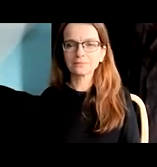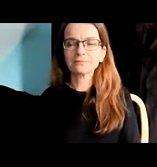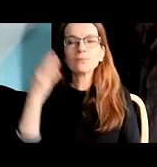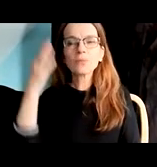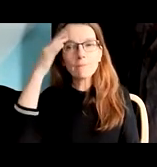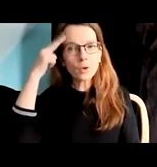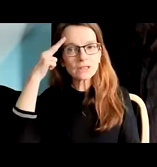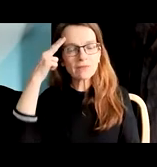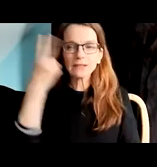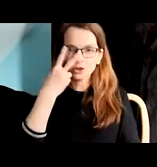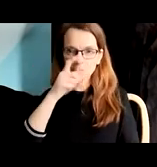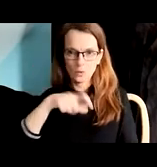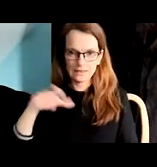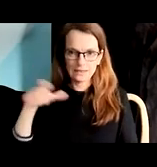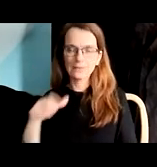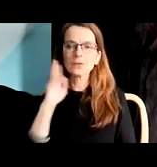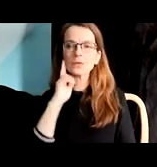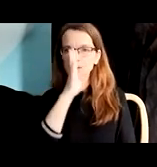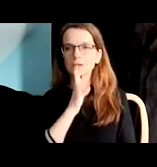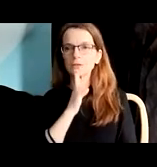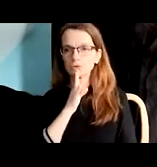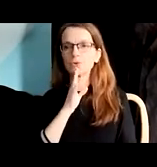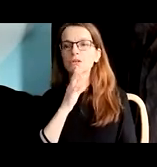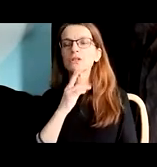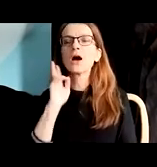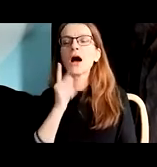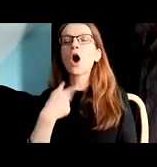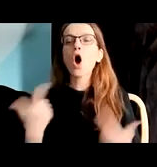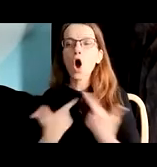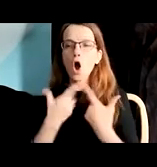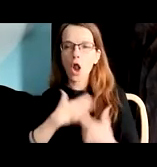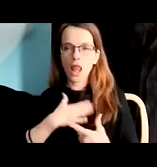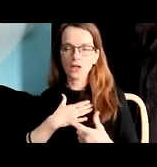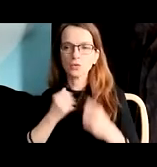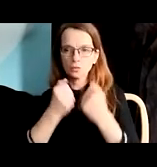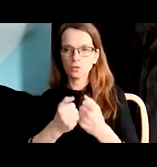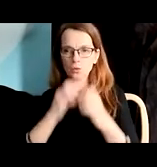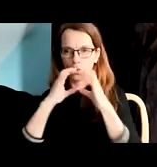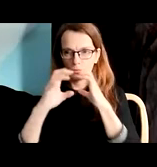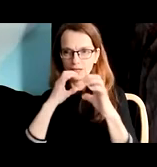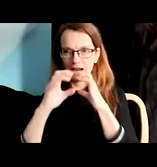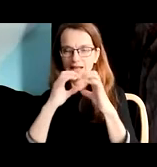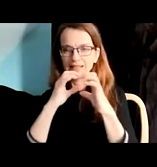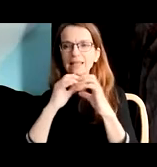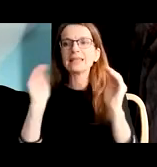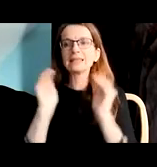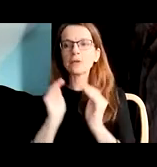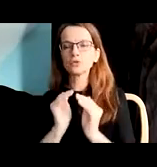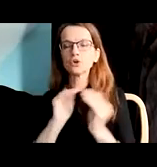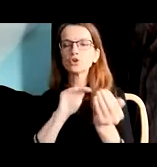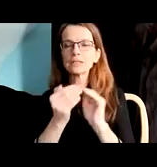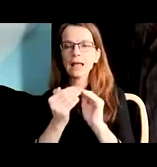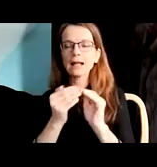Poznavanje in razumevanje oseb z naglušnostjo ali gluhoto nam bistveno olajša vzpostavljanje komunikacije in zmanjšuje